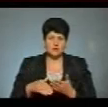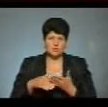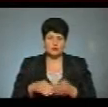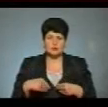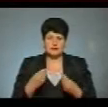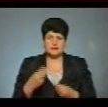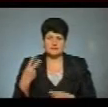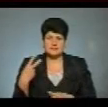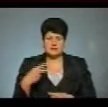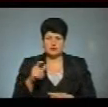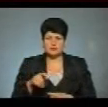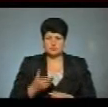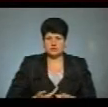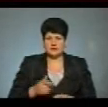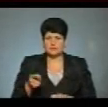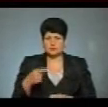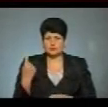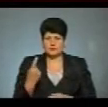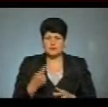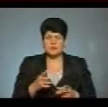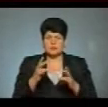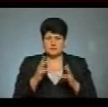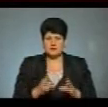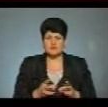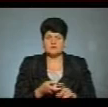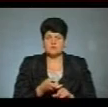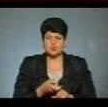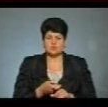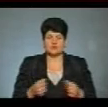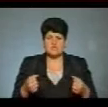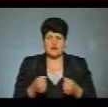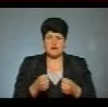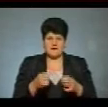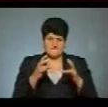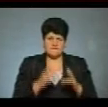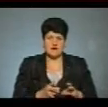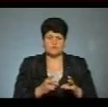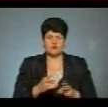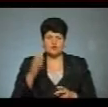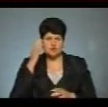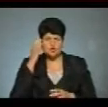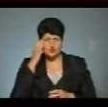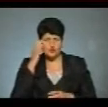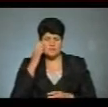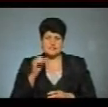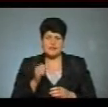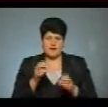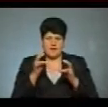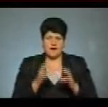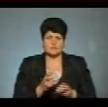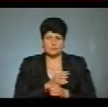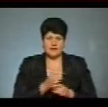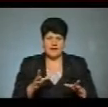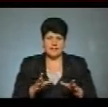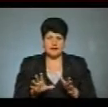дали 20 жителям Тернопільщини, які постраждали внаслідок аварії на Чорнобильській атомній електростанції. Про це повідомив директор